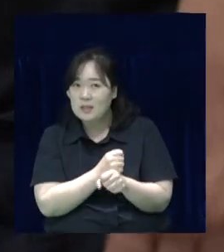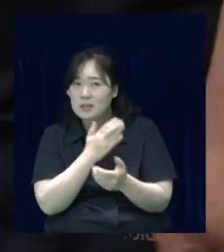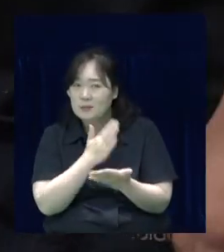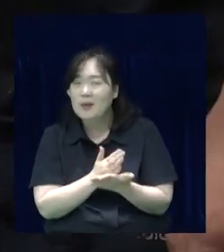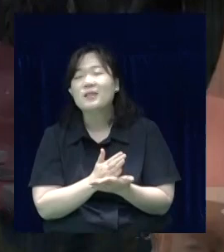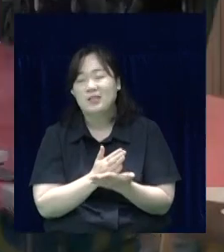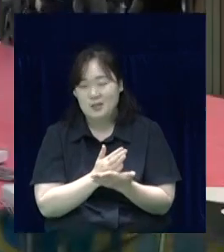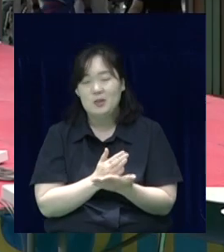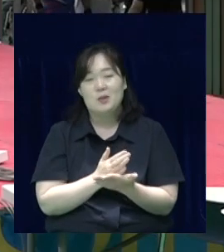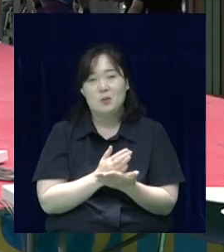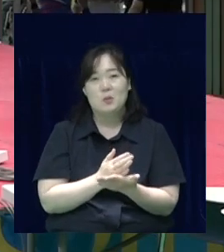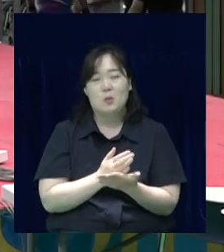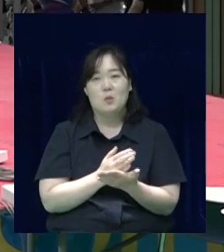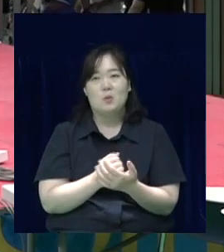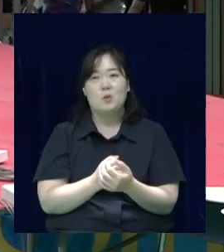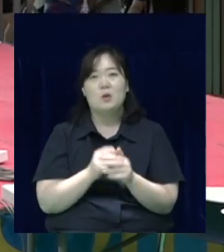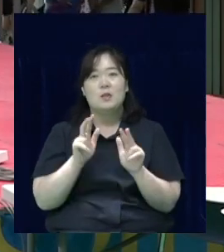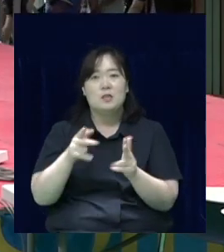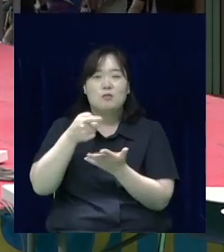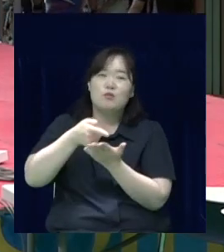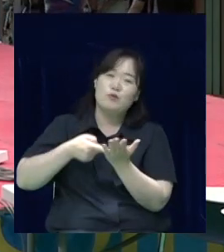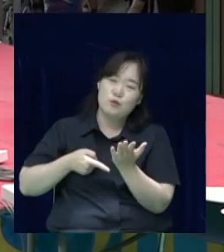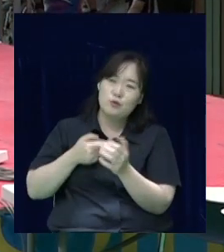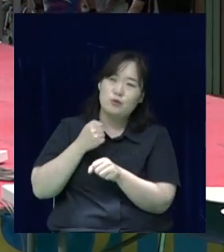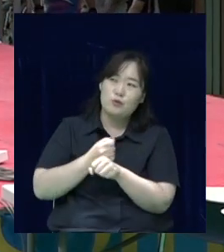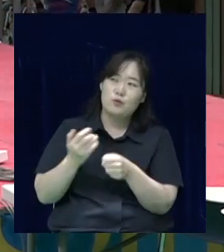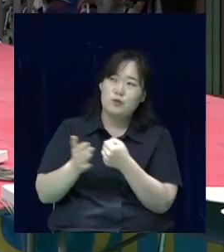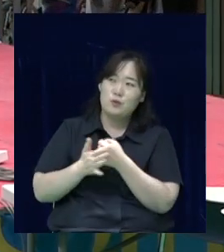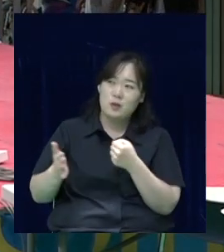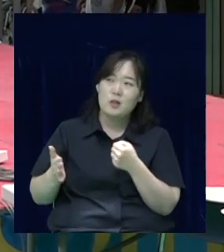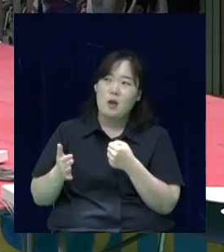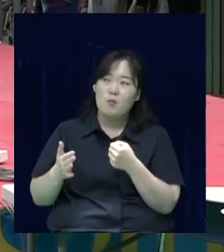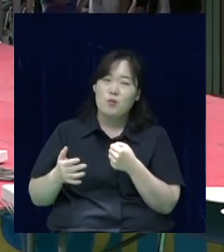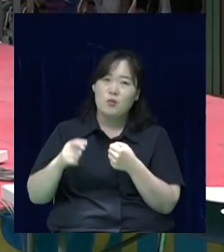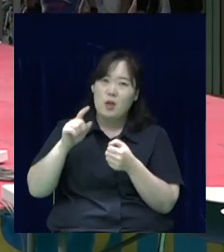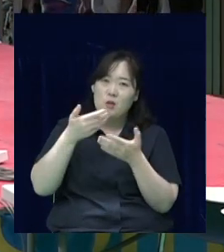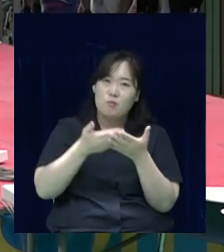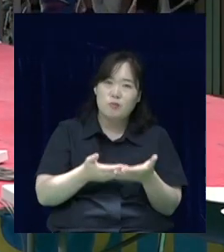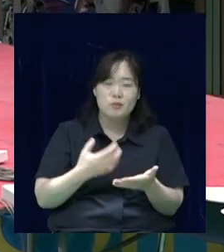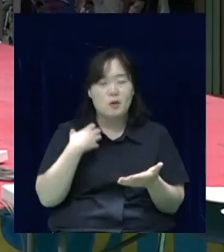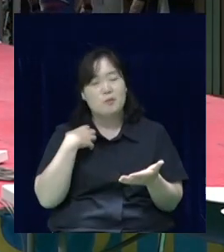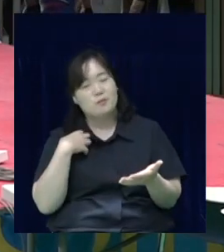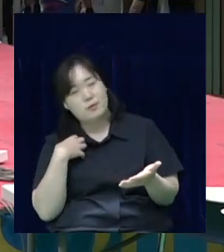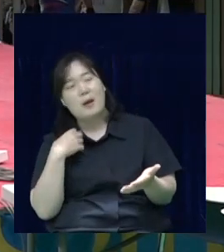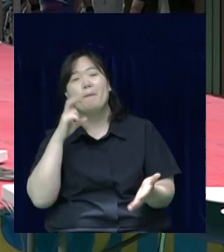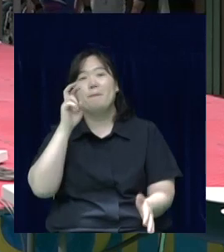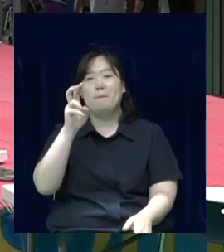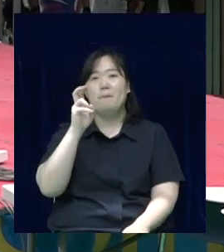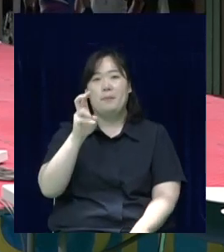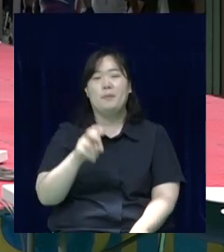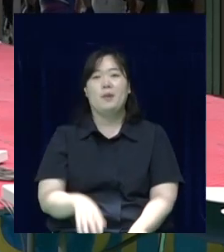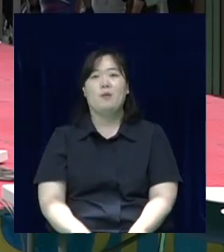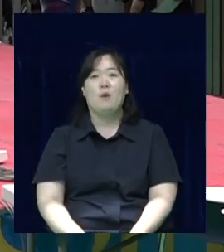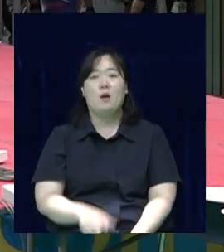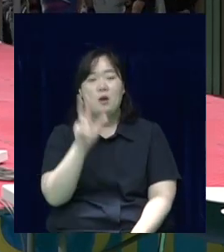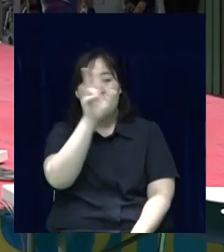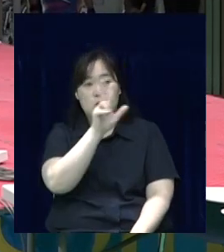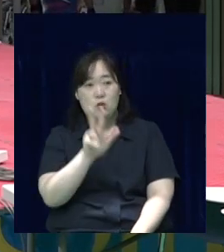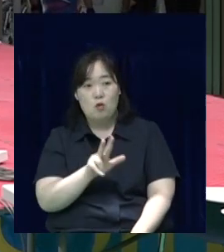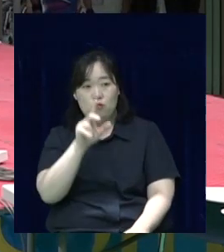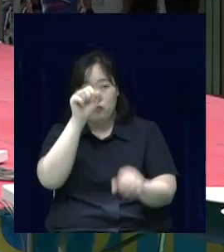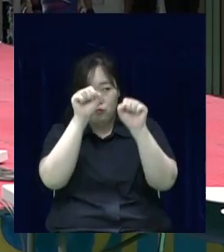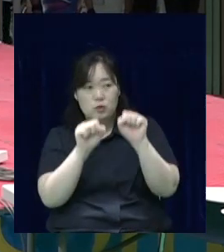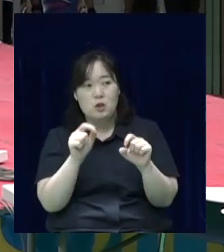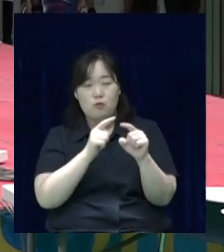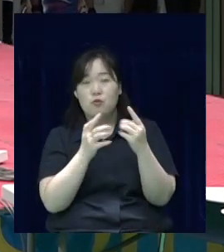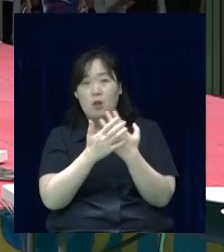그리고 예. 사실 수술 여파가 있기 때문에 예. 아직까지 부담이 되는 예. 그런 문정훈 선수거든요. 예, 전국 체전까지 생각했을 예.